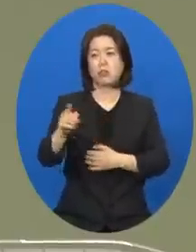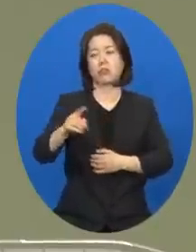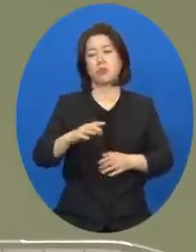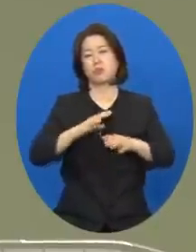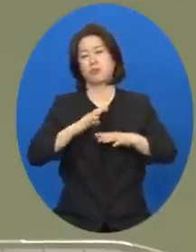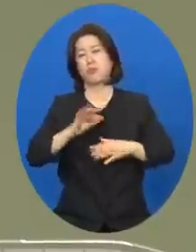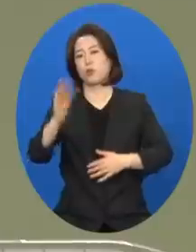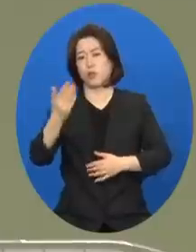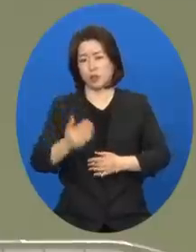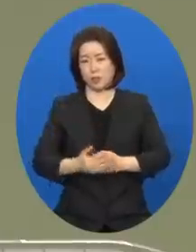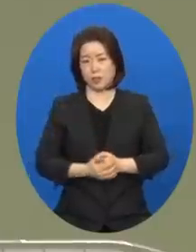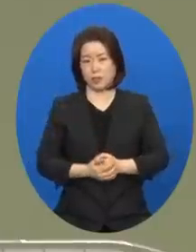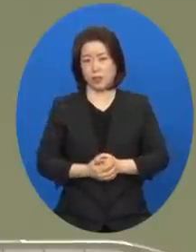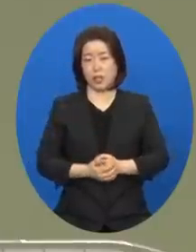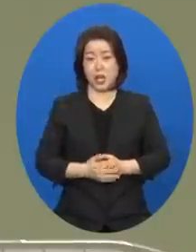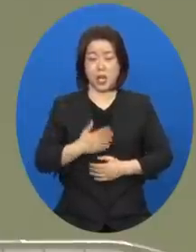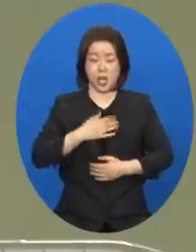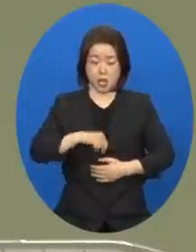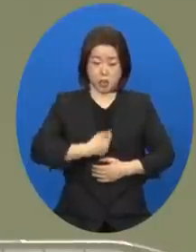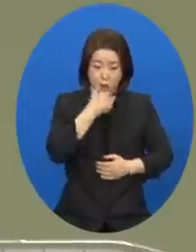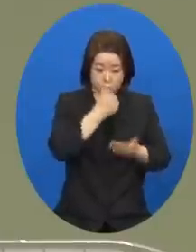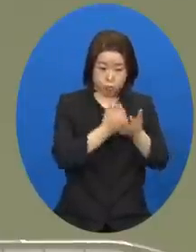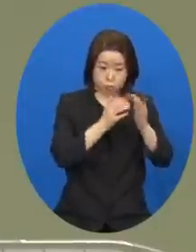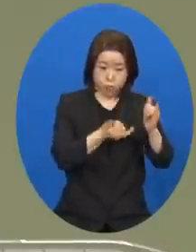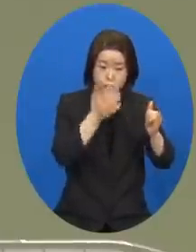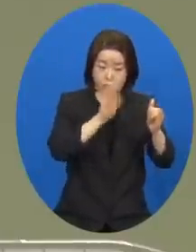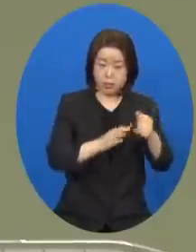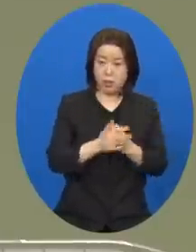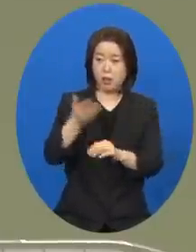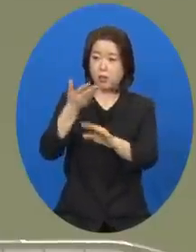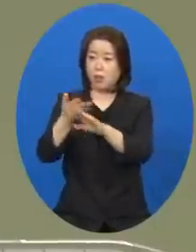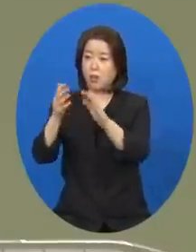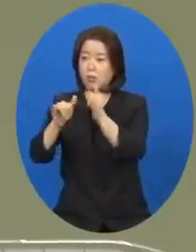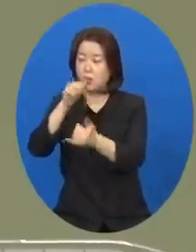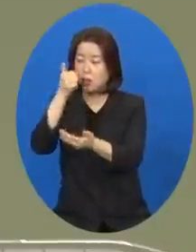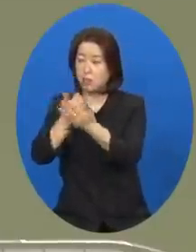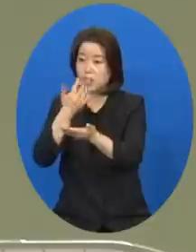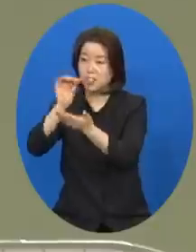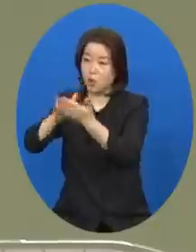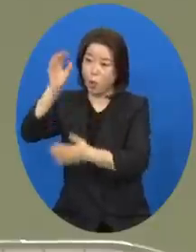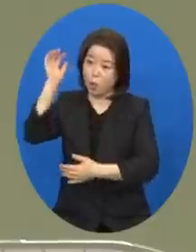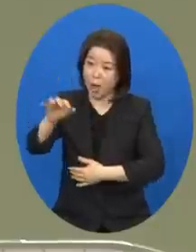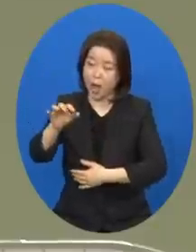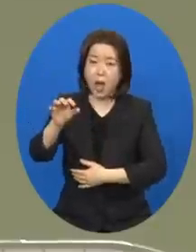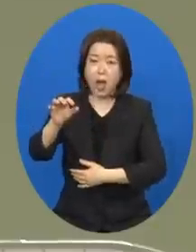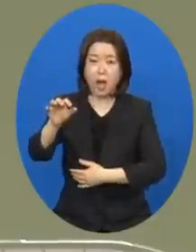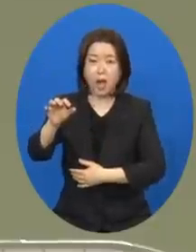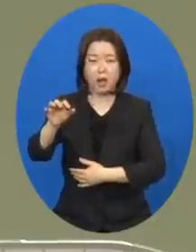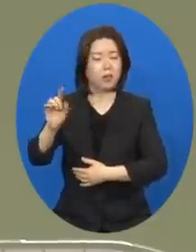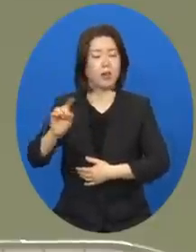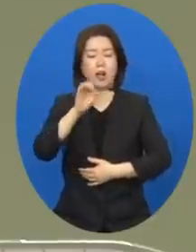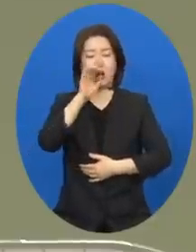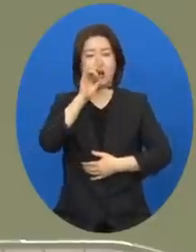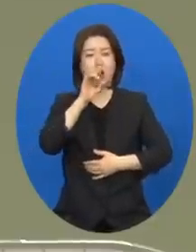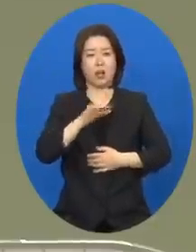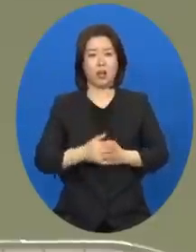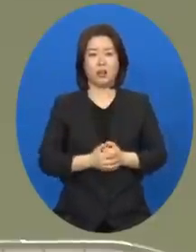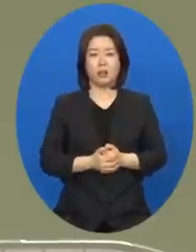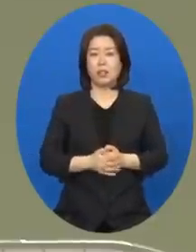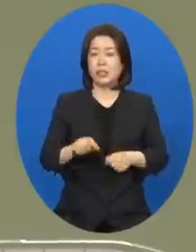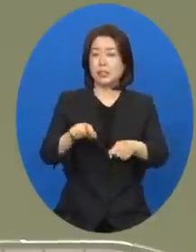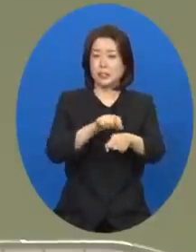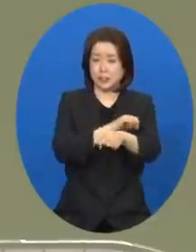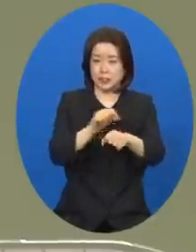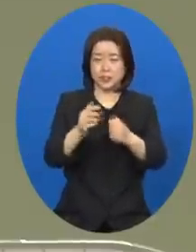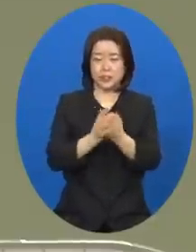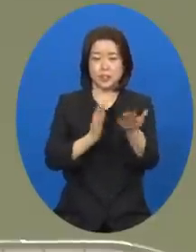돼요. 자기도 죄인이면서 다른 사람의 죄에 돌을 던지는 특히